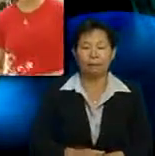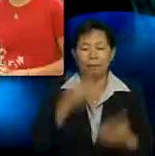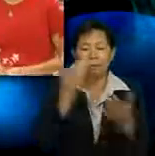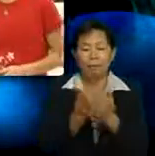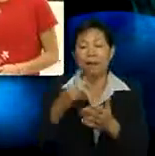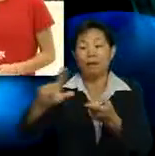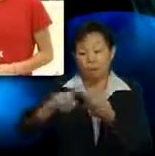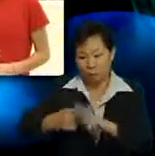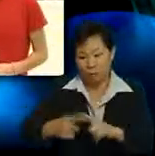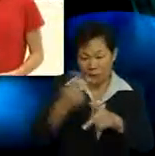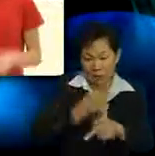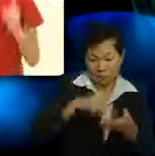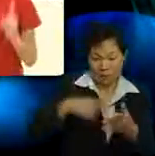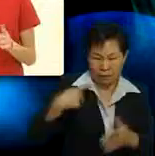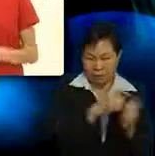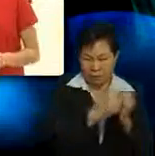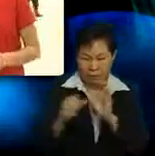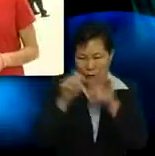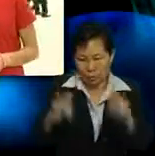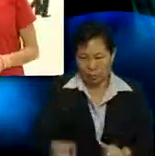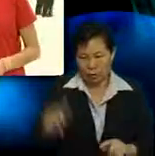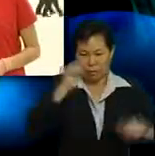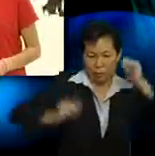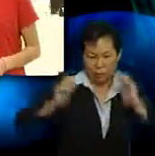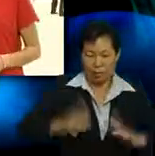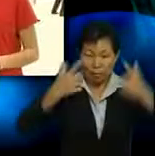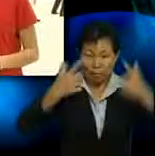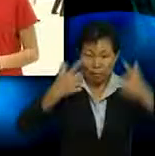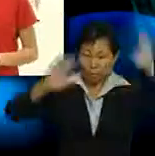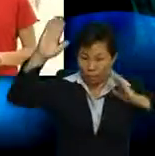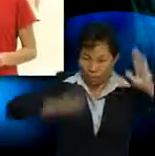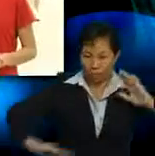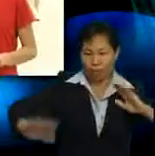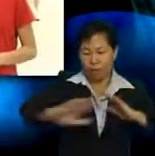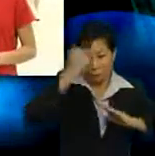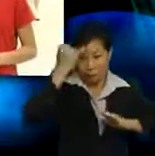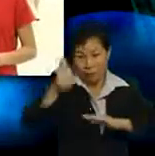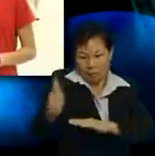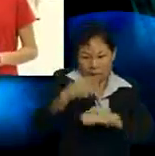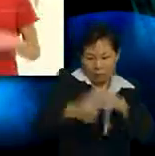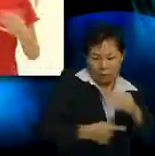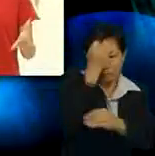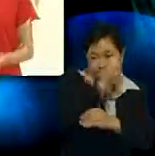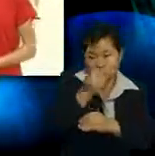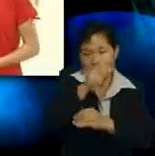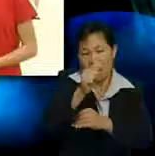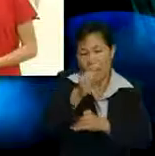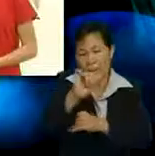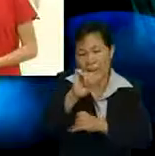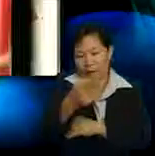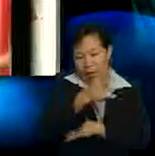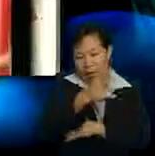Baiklah kawan-kawan, kali ini kita bersama dengan seorang artis popular tanah air. Beliau ada pandangan tersendiri mengenai sikap amanah dan